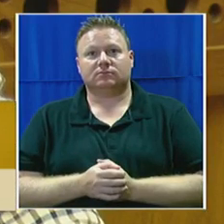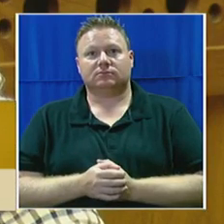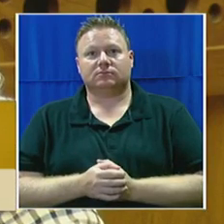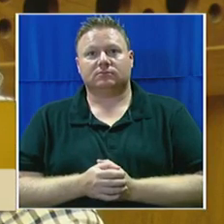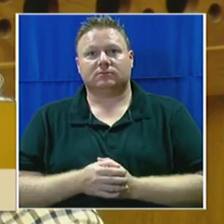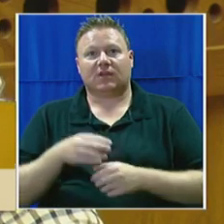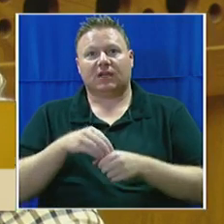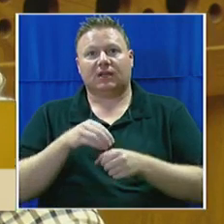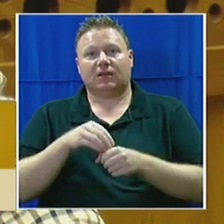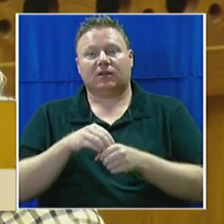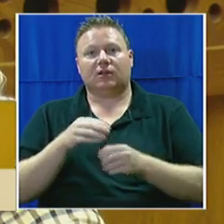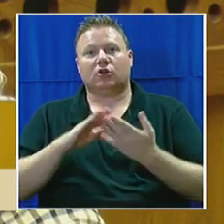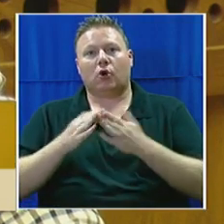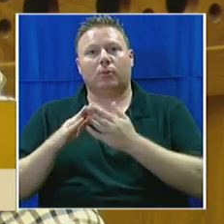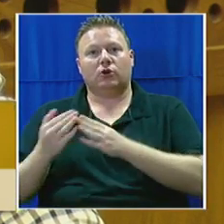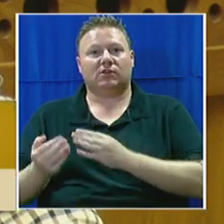Lomnyango